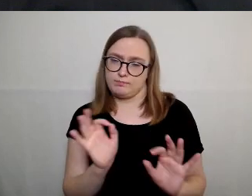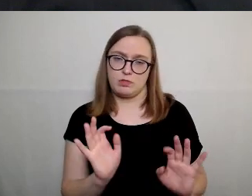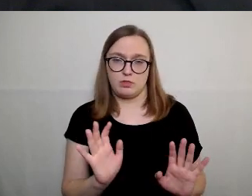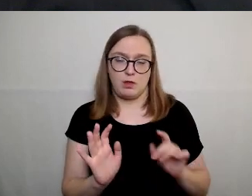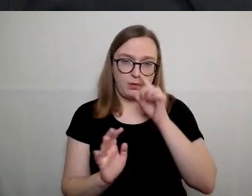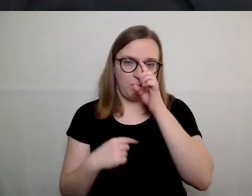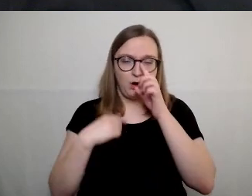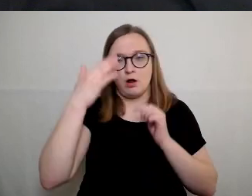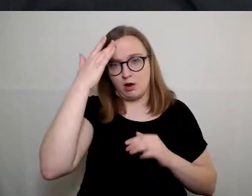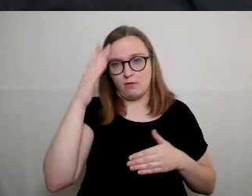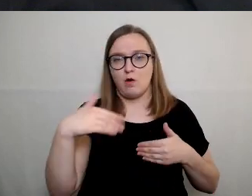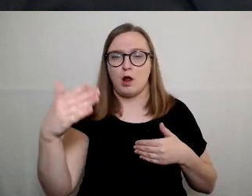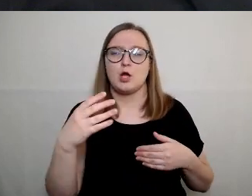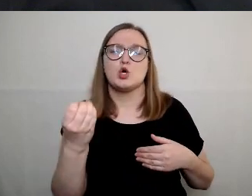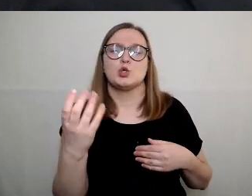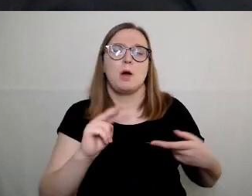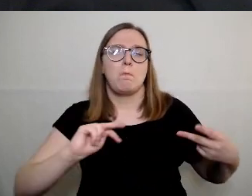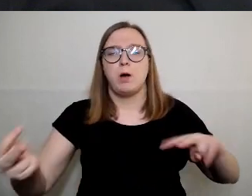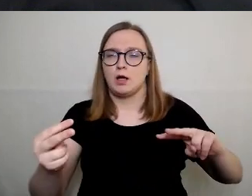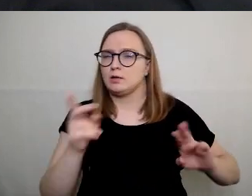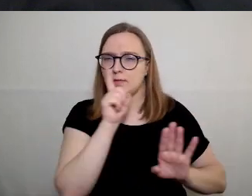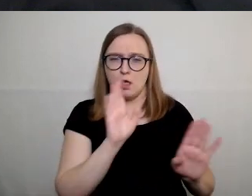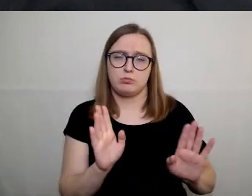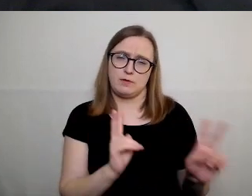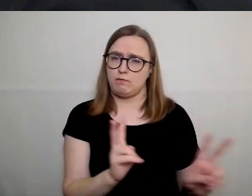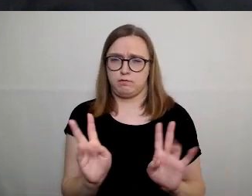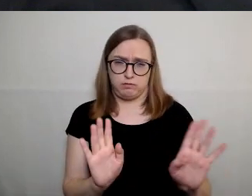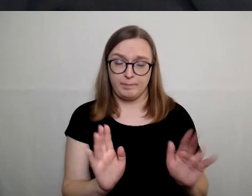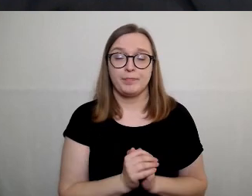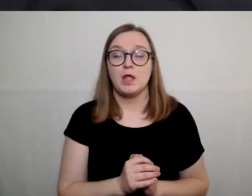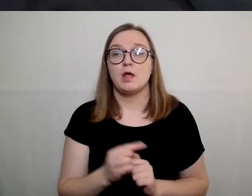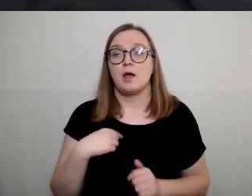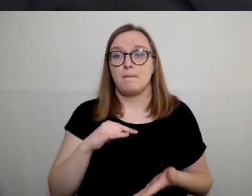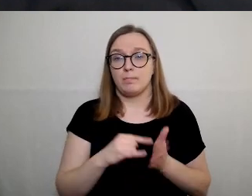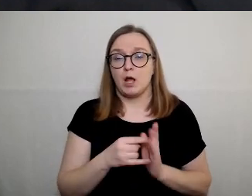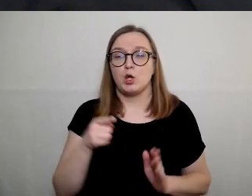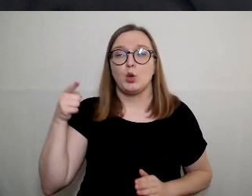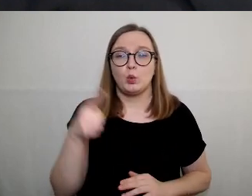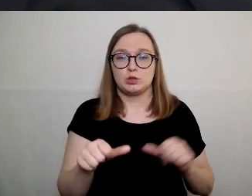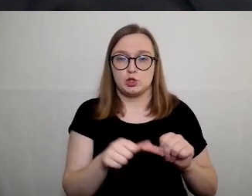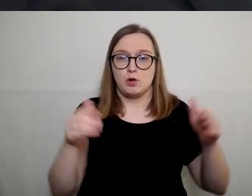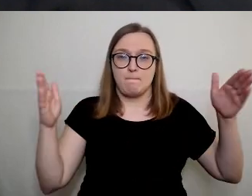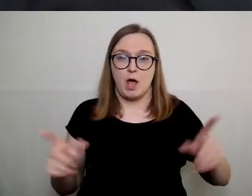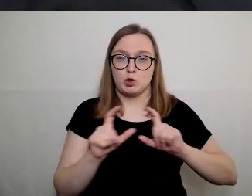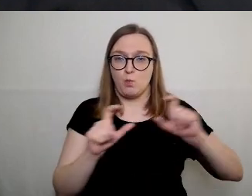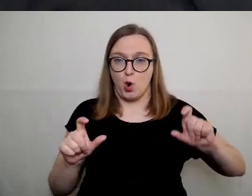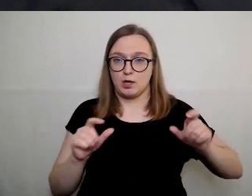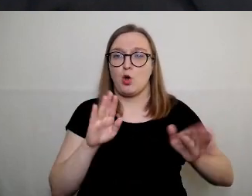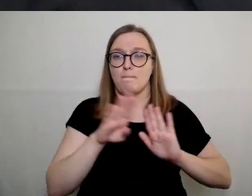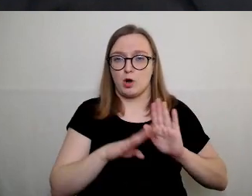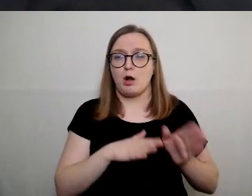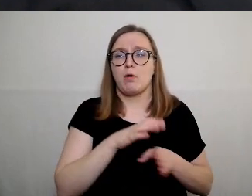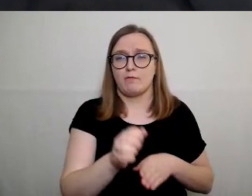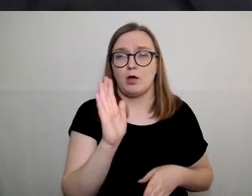jinai dabar turėtų nesikeisti, rengiamasi įgyvendinti ir tūkstantmečio mokyklų programą, kurioje